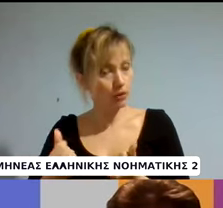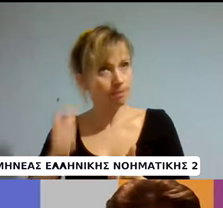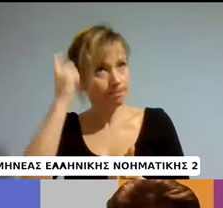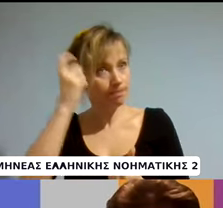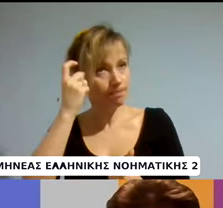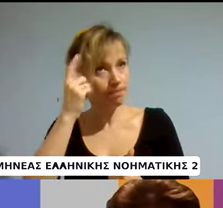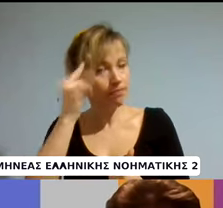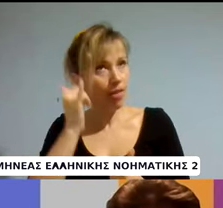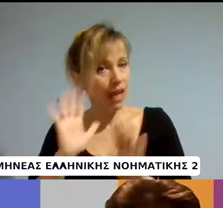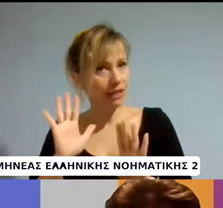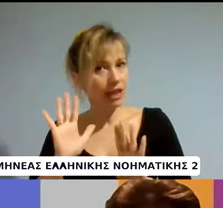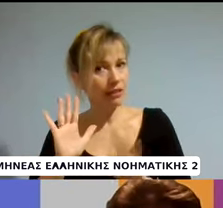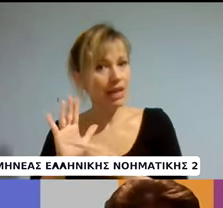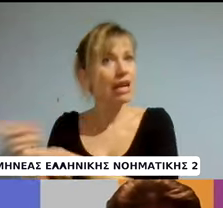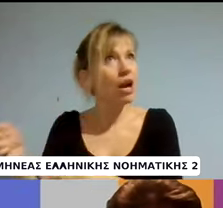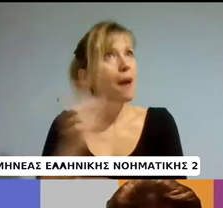Θα επικοινωνούν οι πελάτες με εμάς.